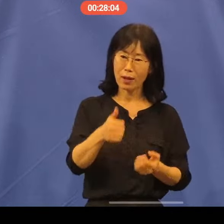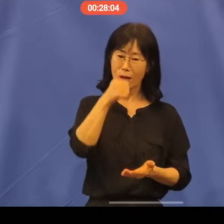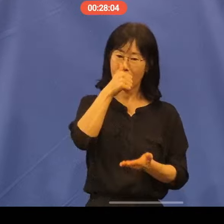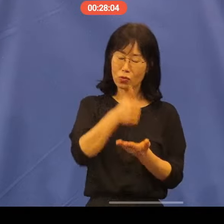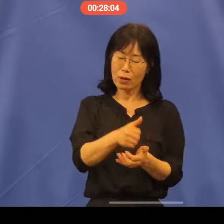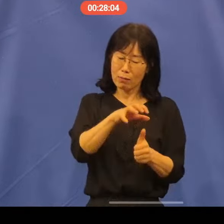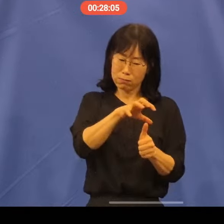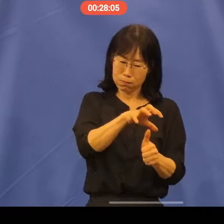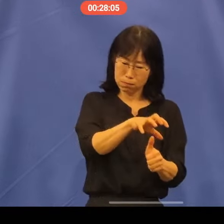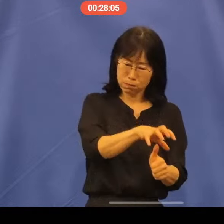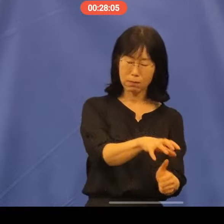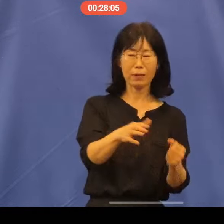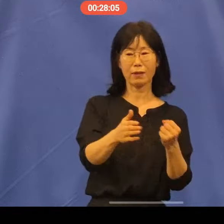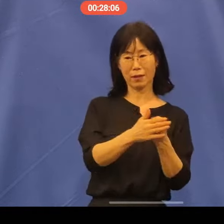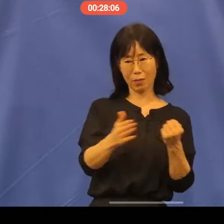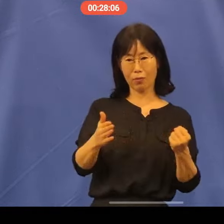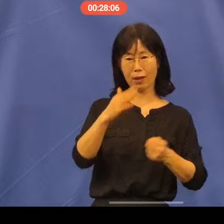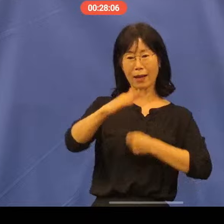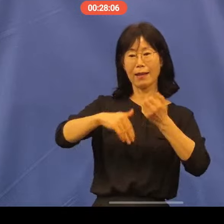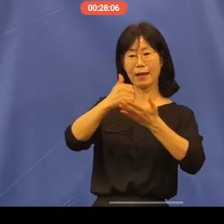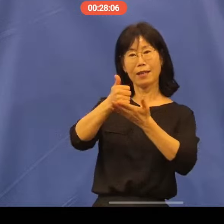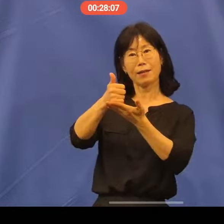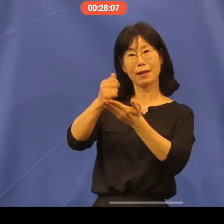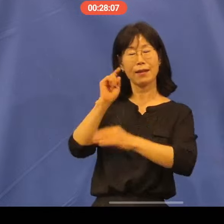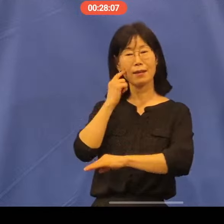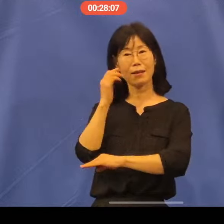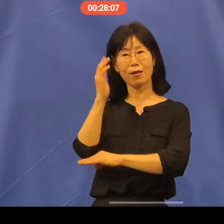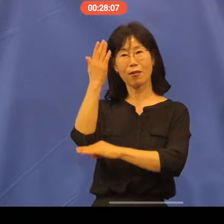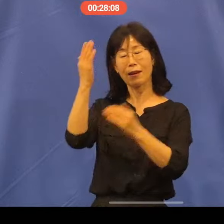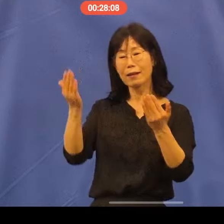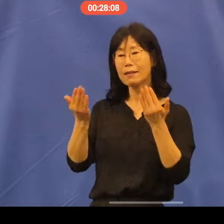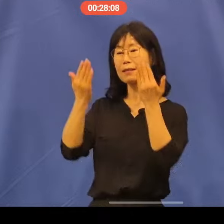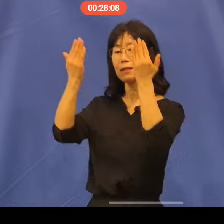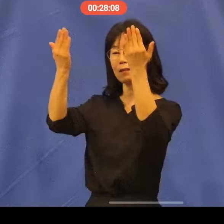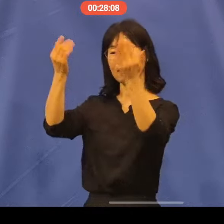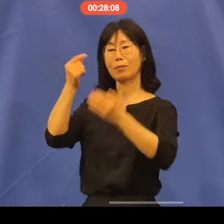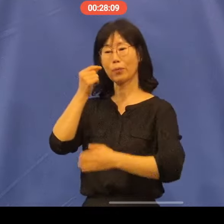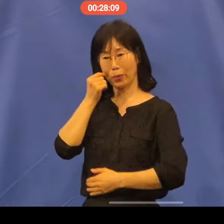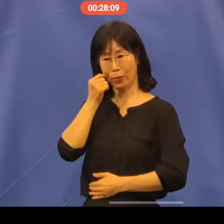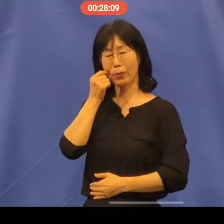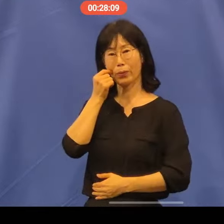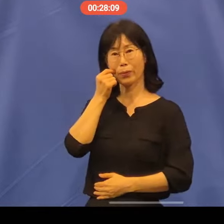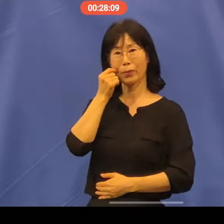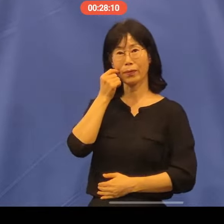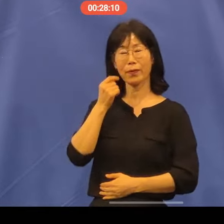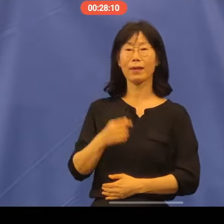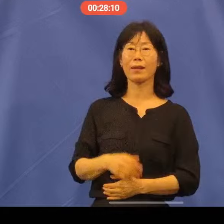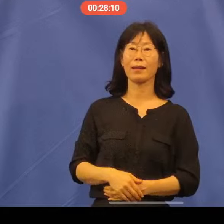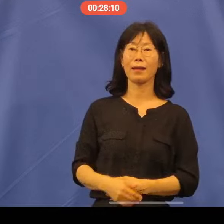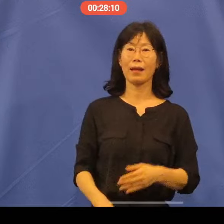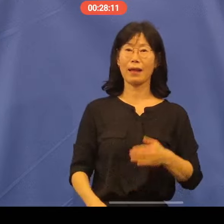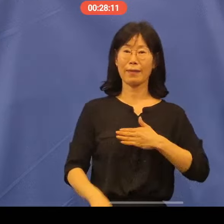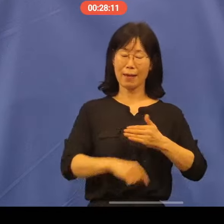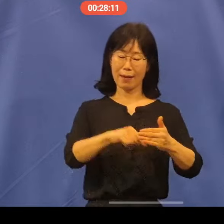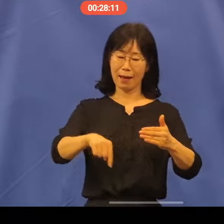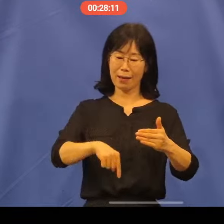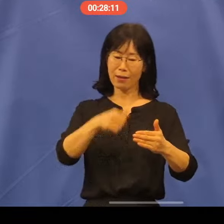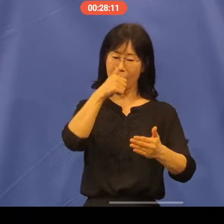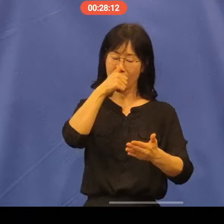동안에는 육신은 방해물이 되는 거예요. 큰 과제입니다. 우리 안에 있는 이 죄를 어떻게 다룰 건가? 하나님은 우리 안에 죄를